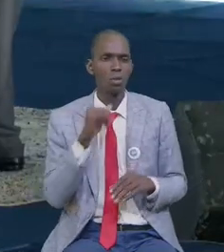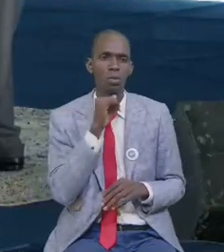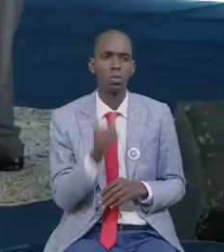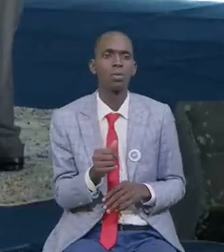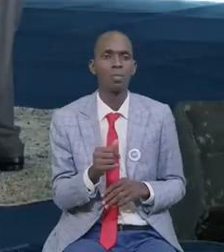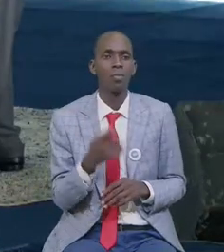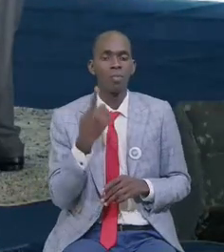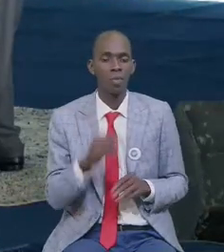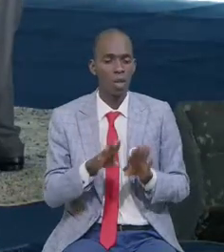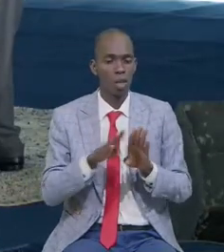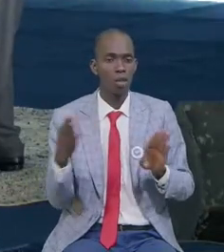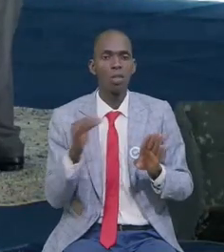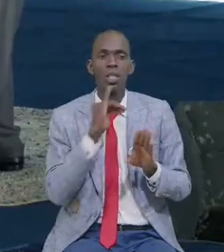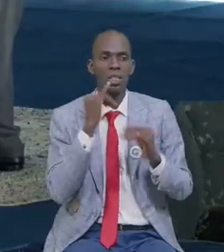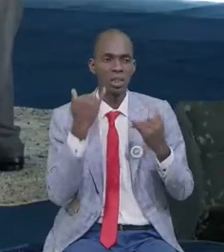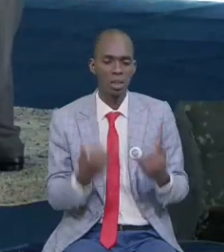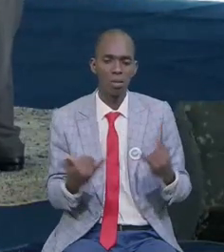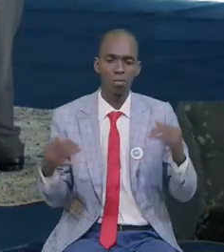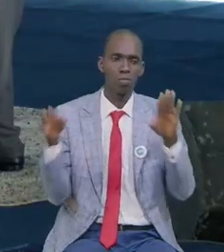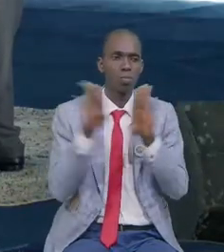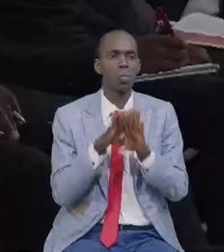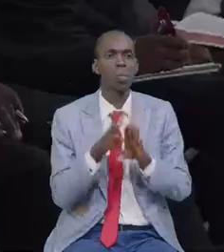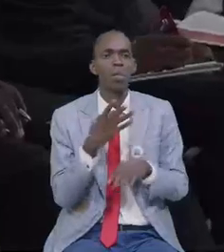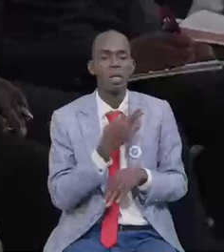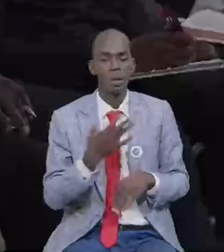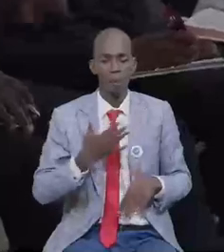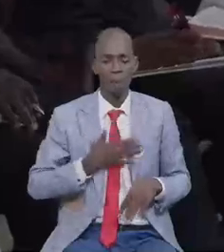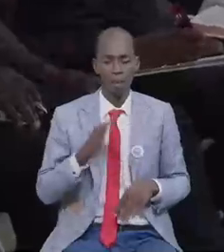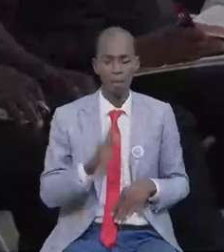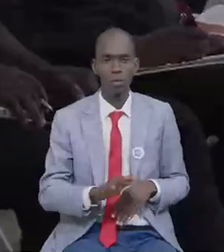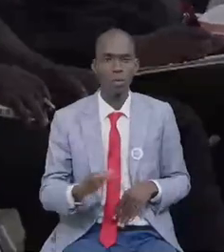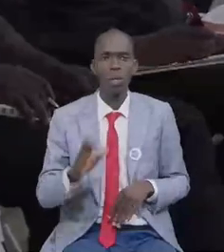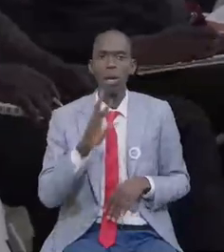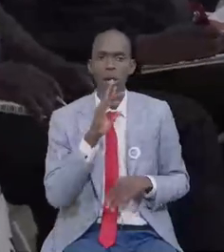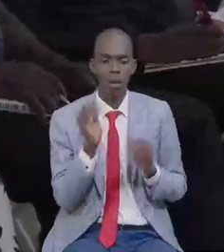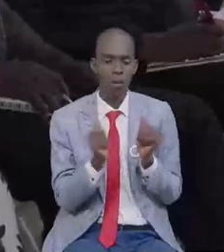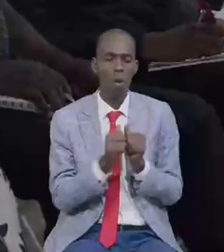porte est déjà fermée. Mes enfants et moi sommes au lit.